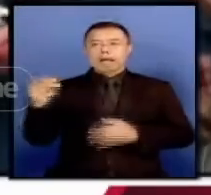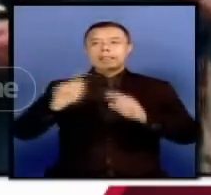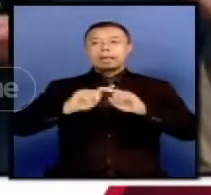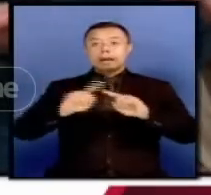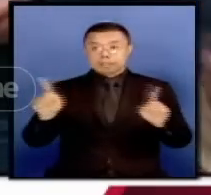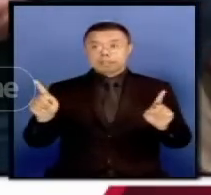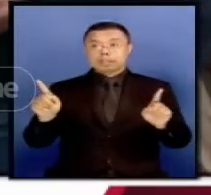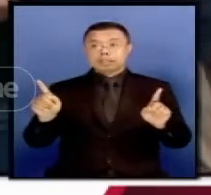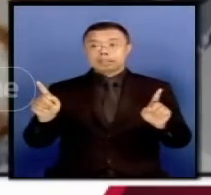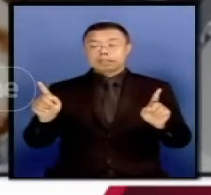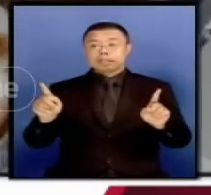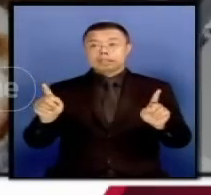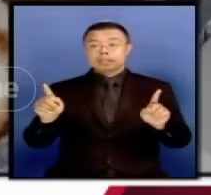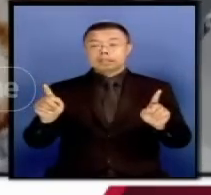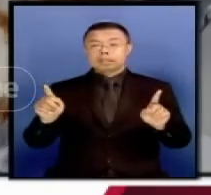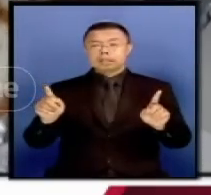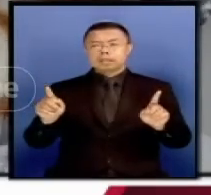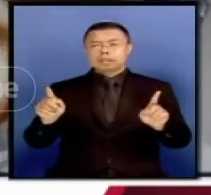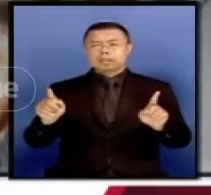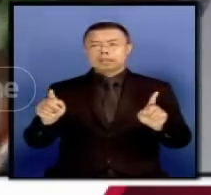Tetapi untuk